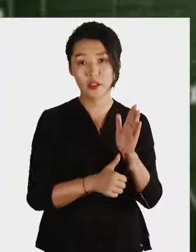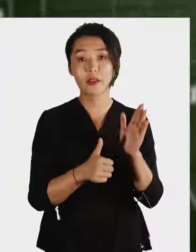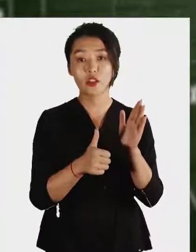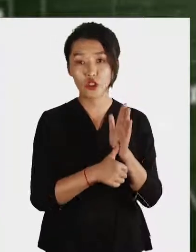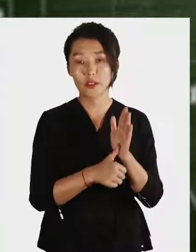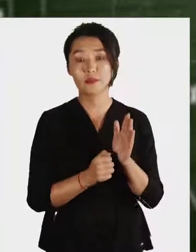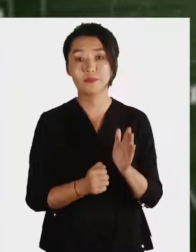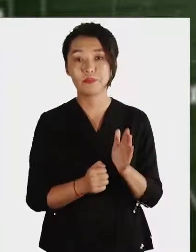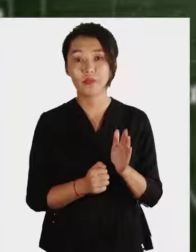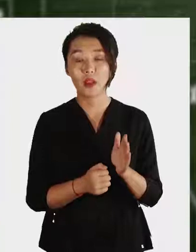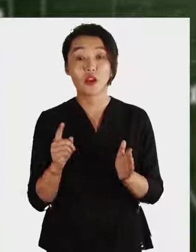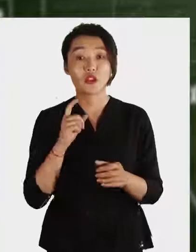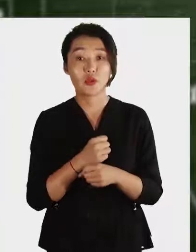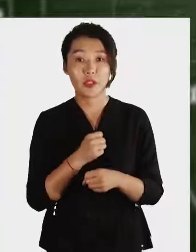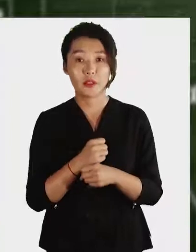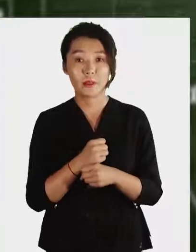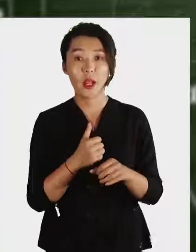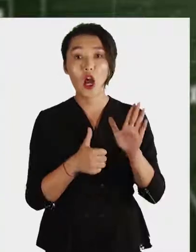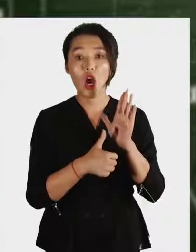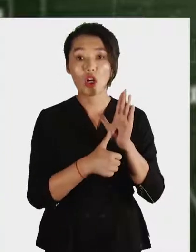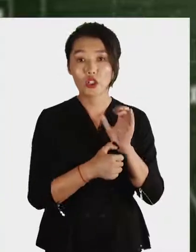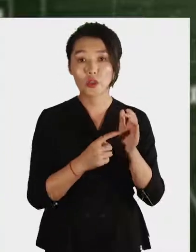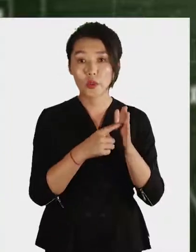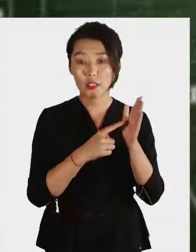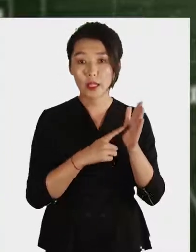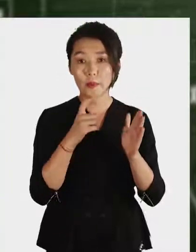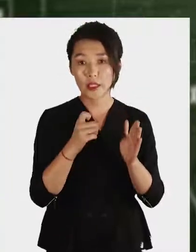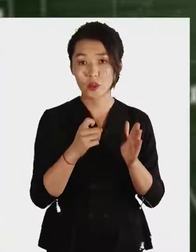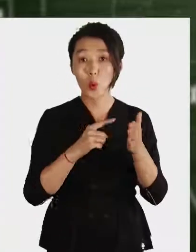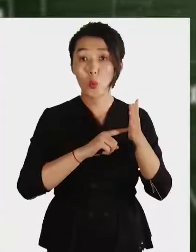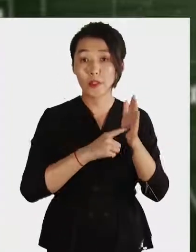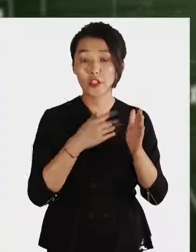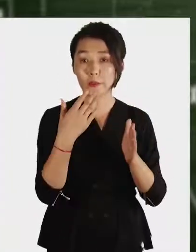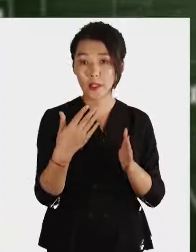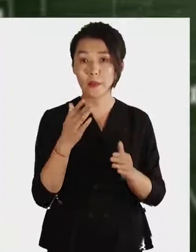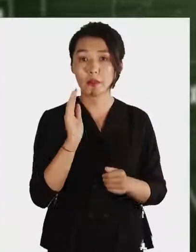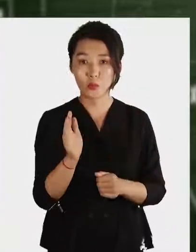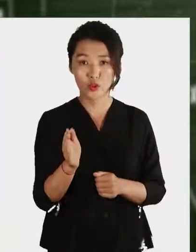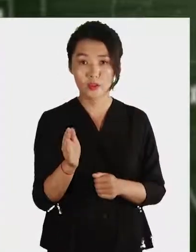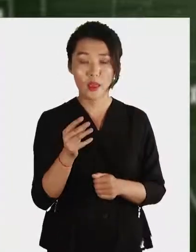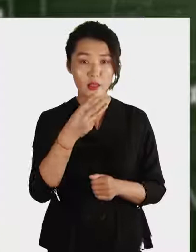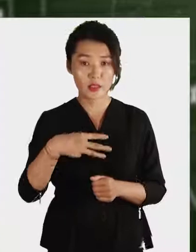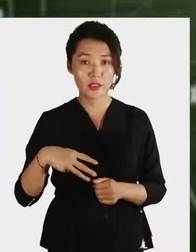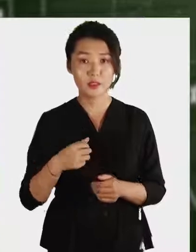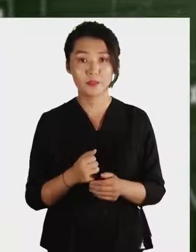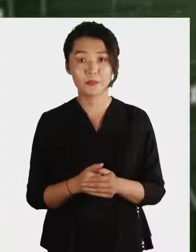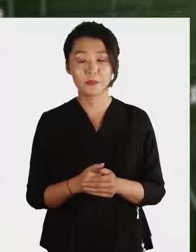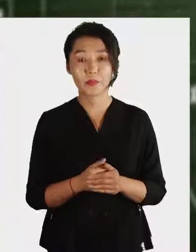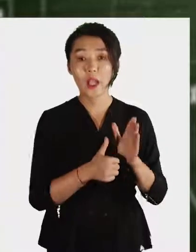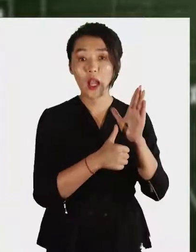666. Что мы делаем? Мы 600 делим на 100 и умножаем на 5. Будет ровно 30.